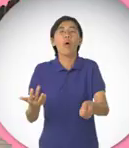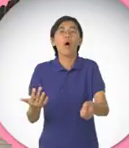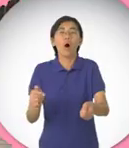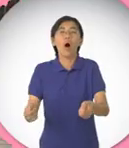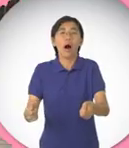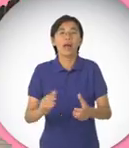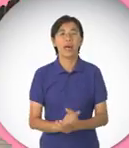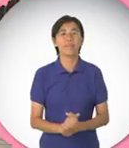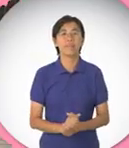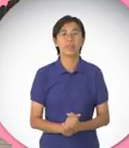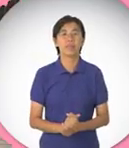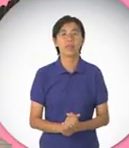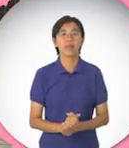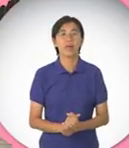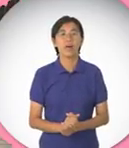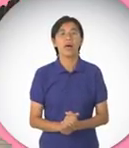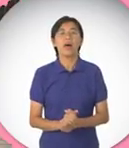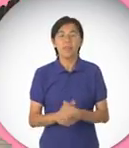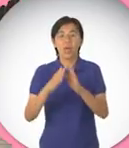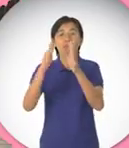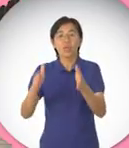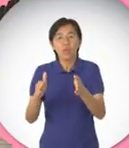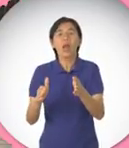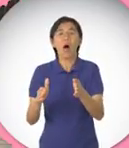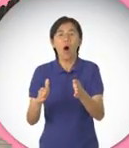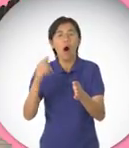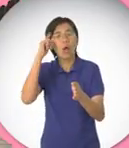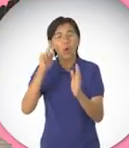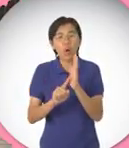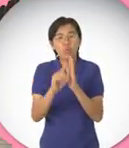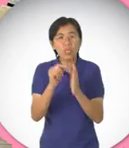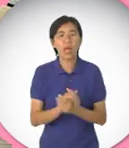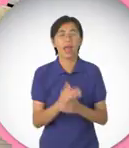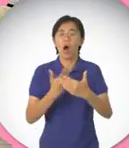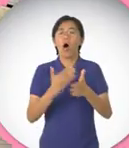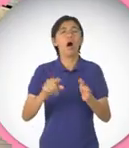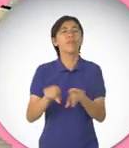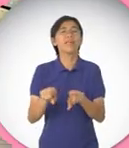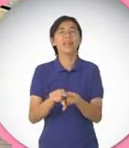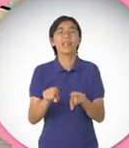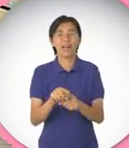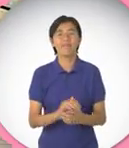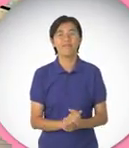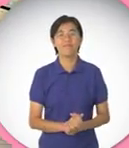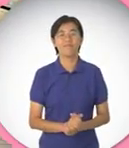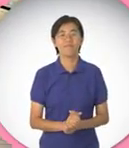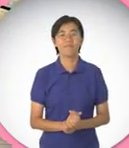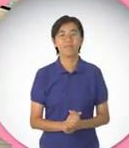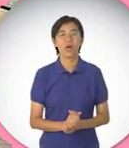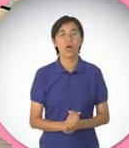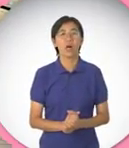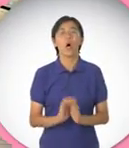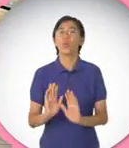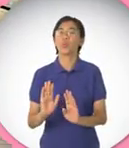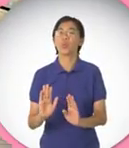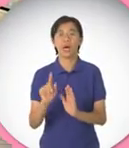ได้ซึ่งตู้หมักเนี่ยเขาจะควบคุมความชื้นแล้วก็อุณหภูมิซึ่งอุณหภูมิก็ประมาณอุณหภูมิห้องบ้านเรานี่แหละนะคะเพราะฉะนั้นเราก็หมักไว้อย่างเงี้ยทิ้งไว้อย่างเงี้ยประมาณ45